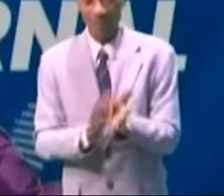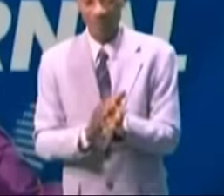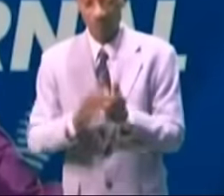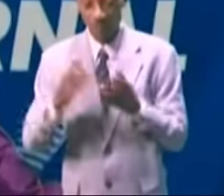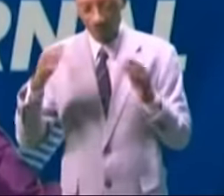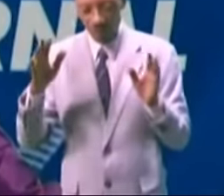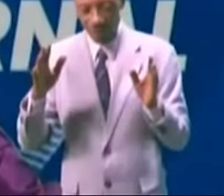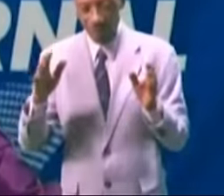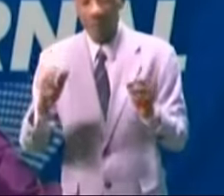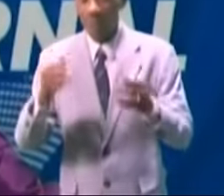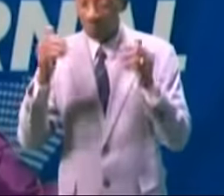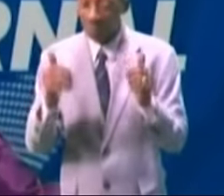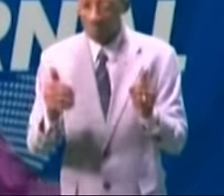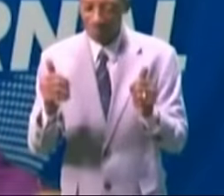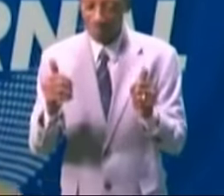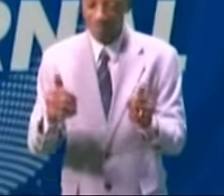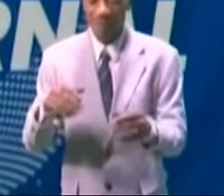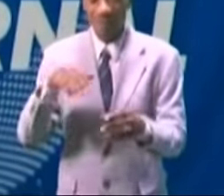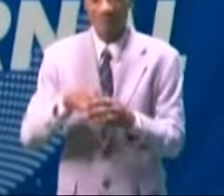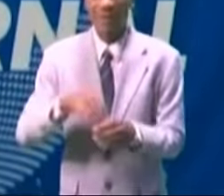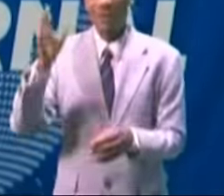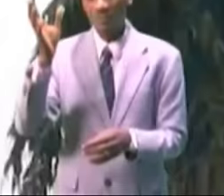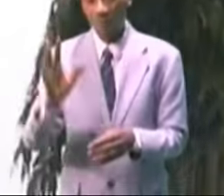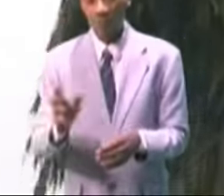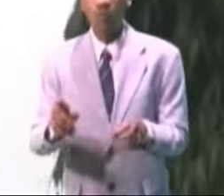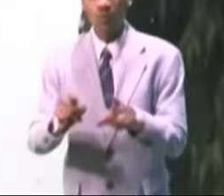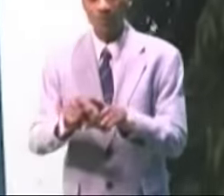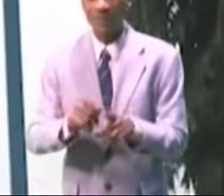le maire de cette ville.